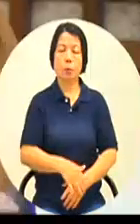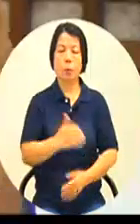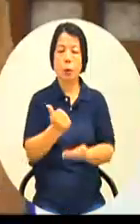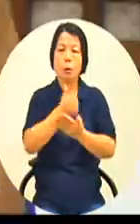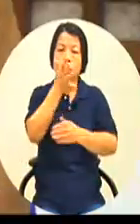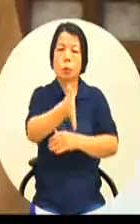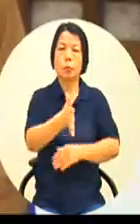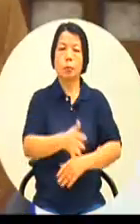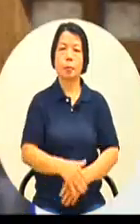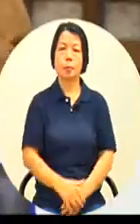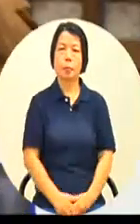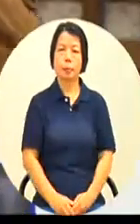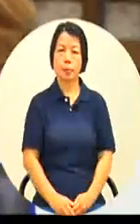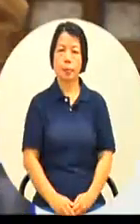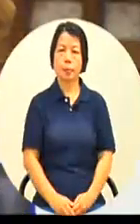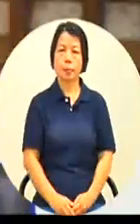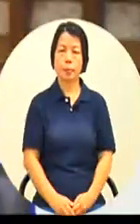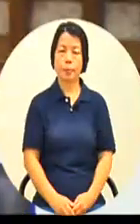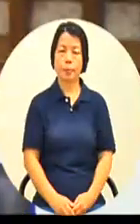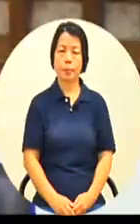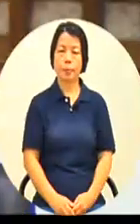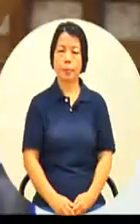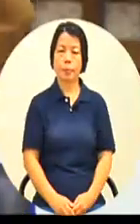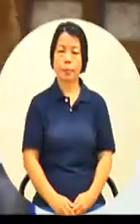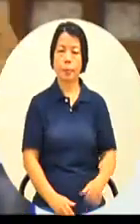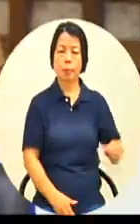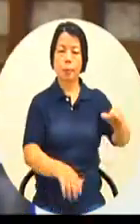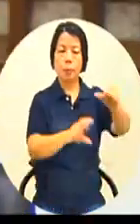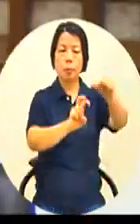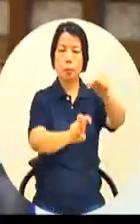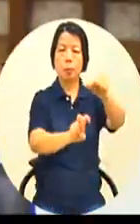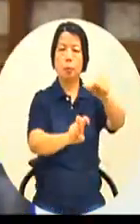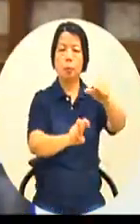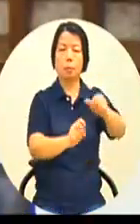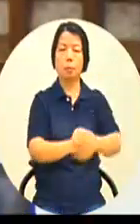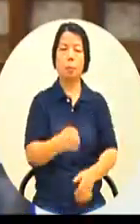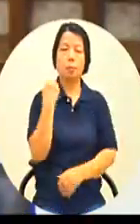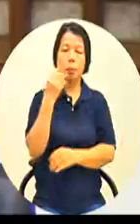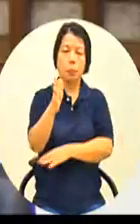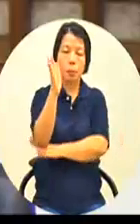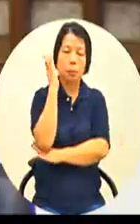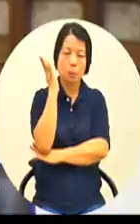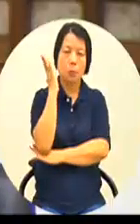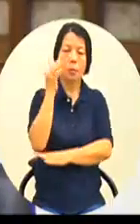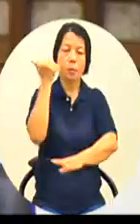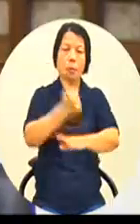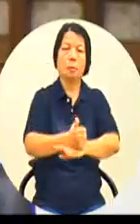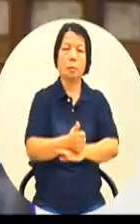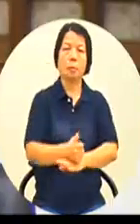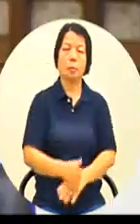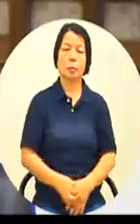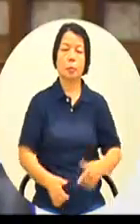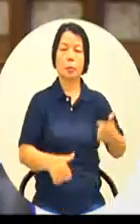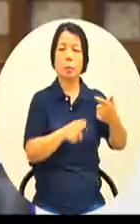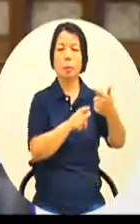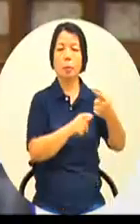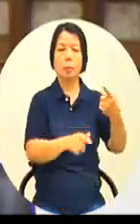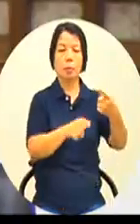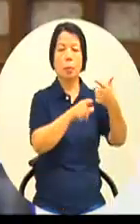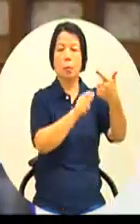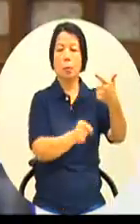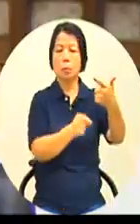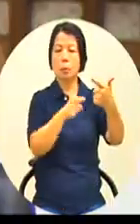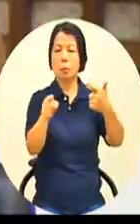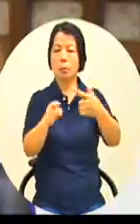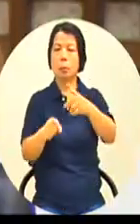即马伫有哪用到即个五月二十提新政府交接六七八？哦，九十到即马